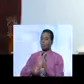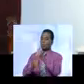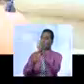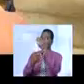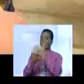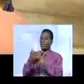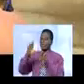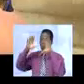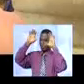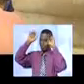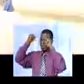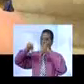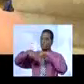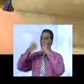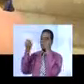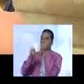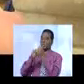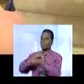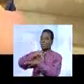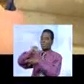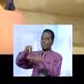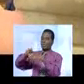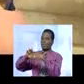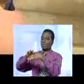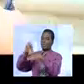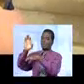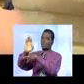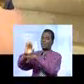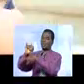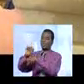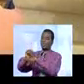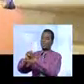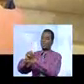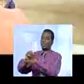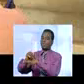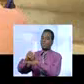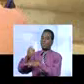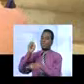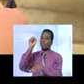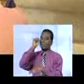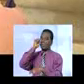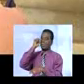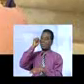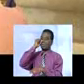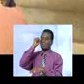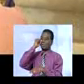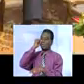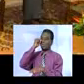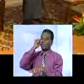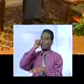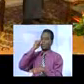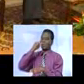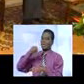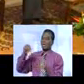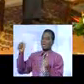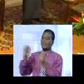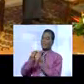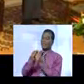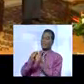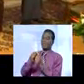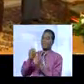le président de l'Assemblée nationale de Côte d'Ivoire, Guillaume Kigbafori-Soro, entourée de